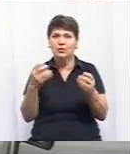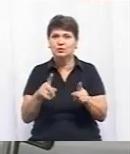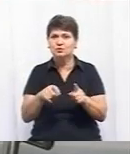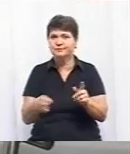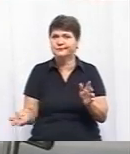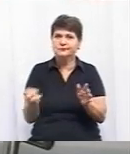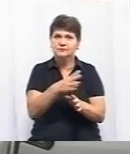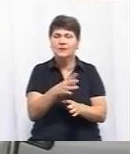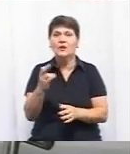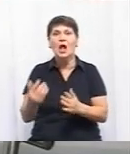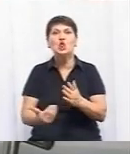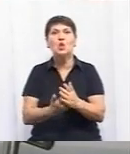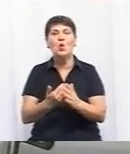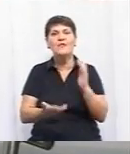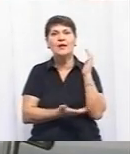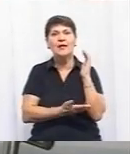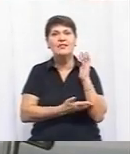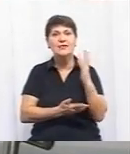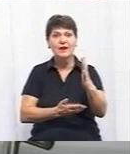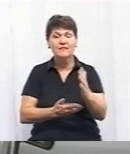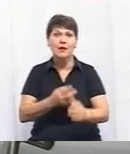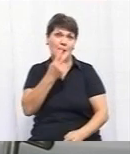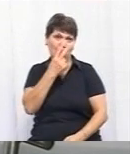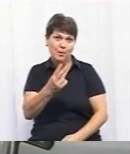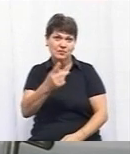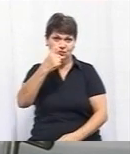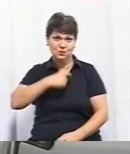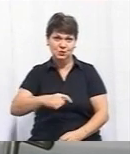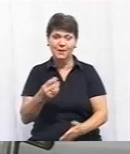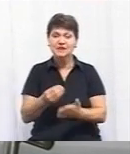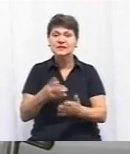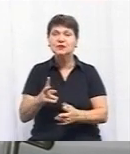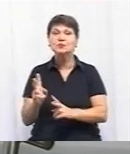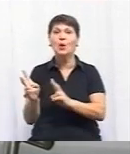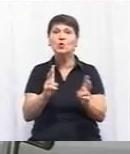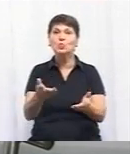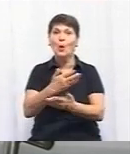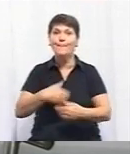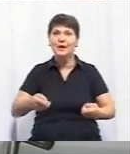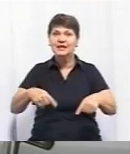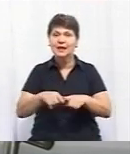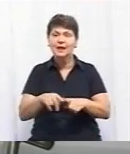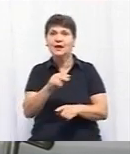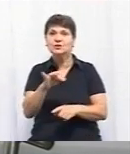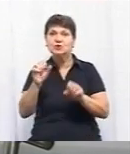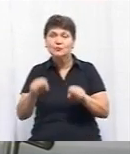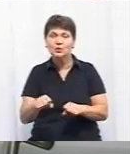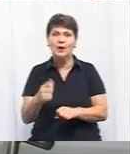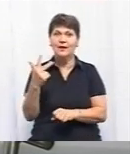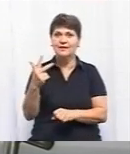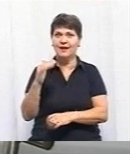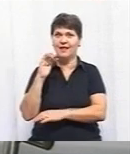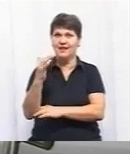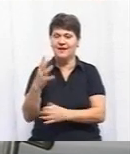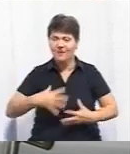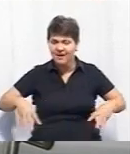на нові дерева. І тоді ми побачимо собі ціну насправді, хто ж ми такі, да? Чи зможемо ми зібрати там на 3 деревця разом,